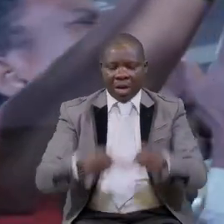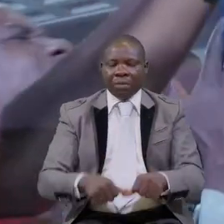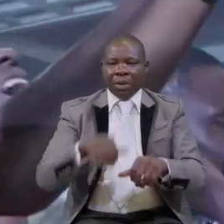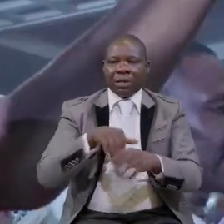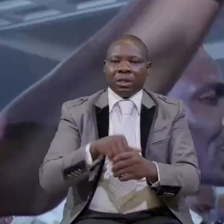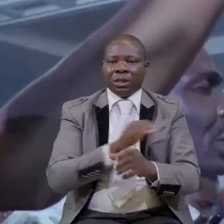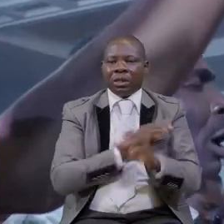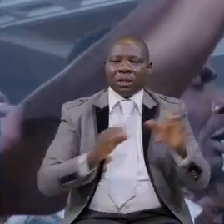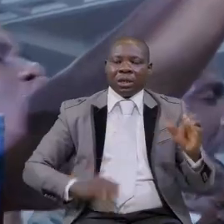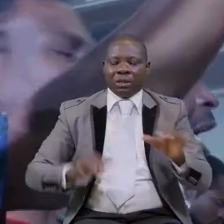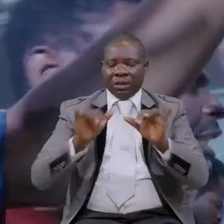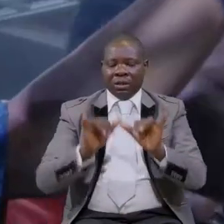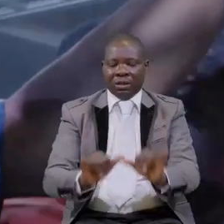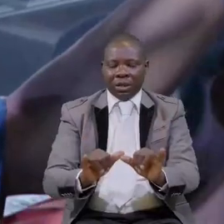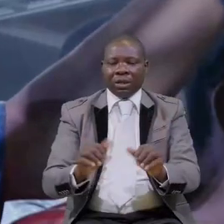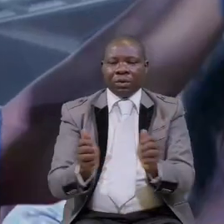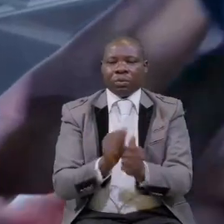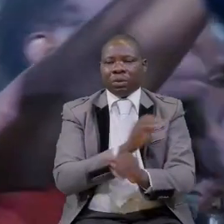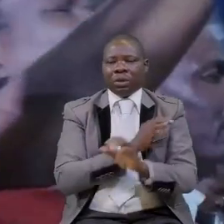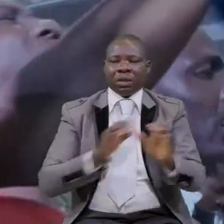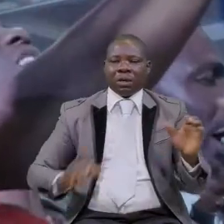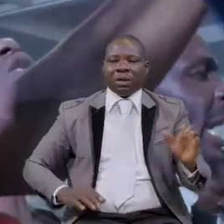Demeure en Christ. Reste avec Christ.